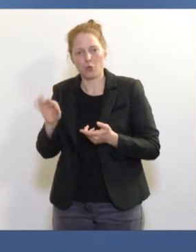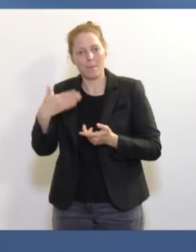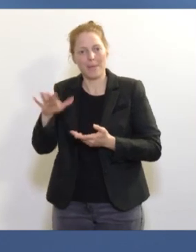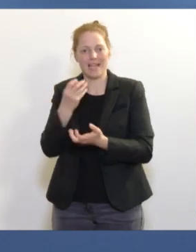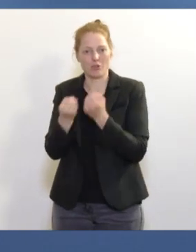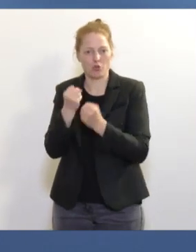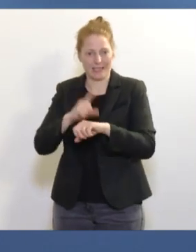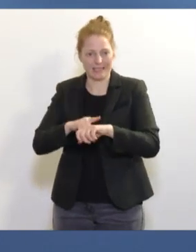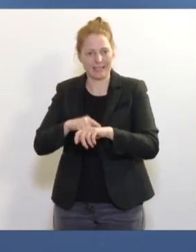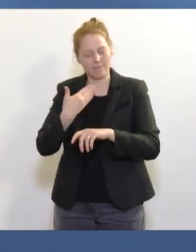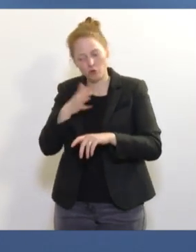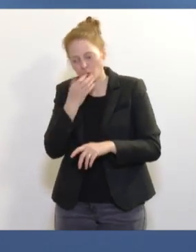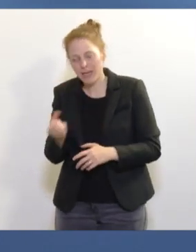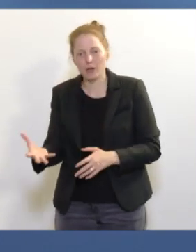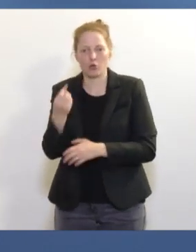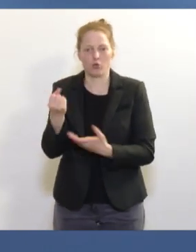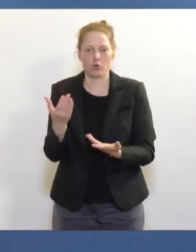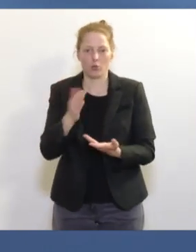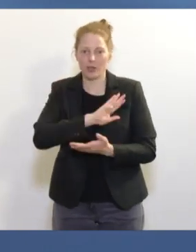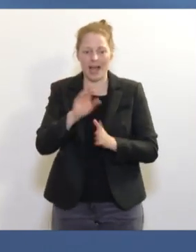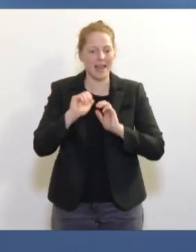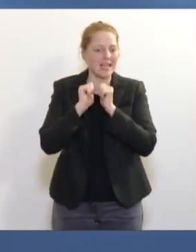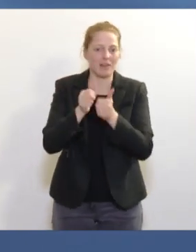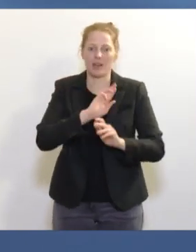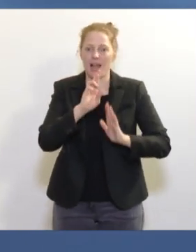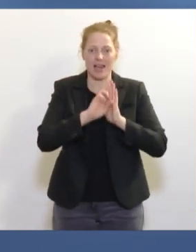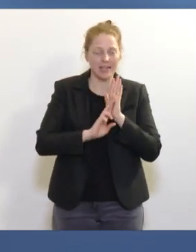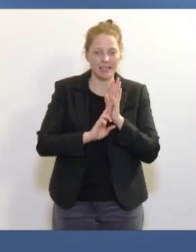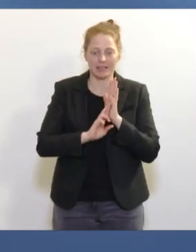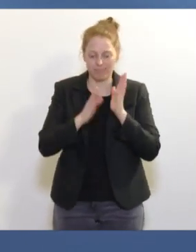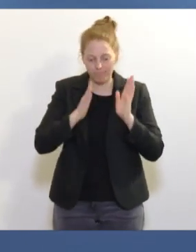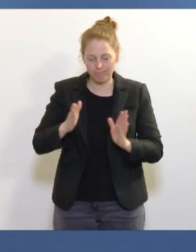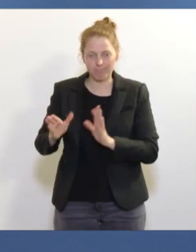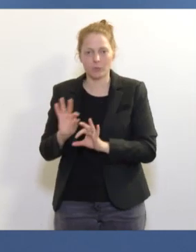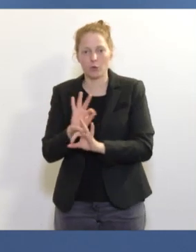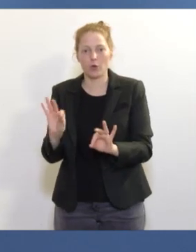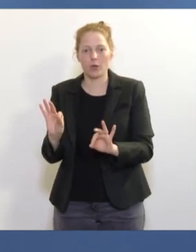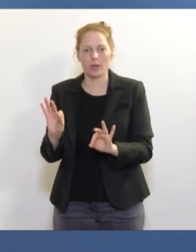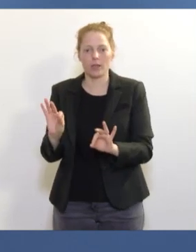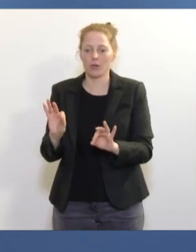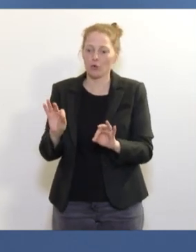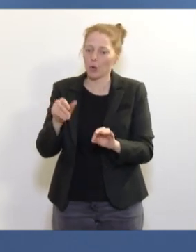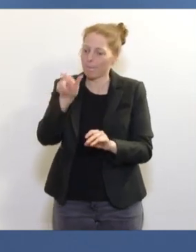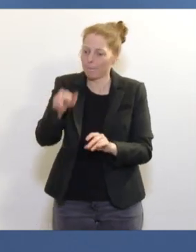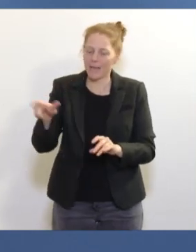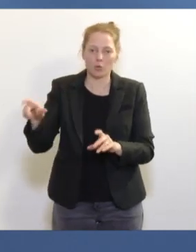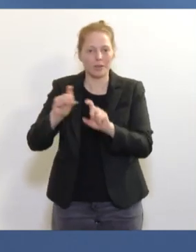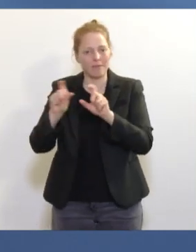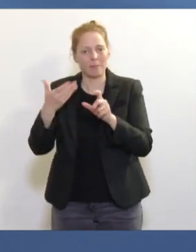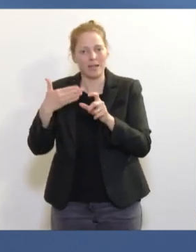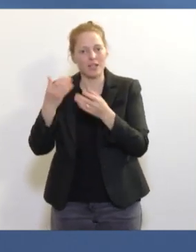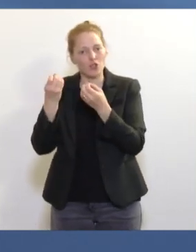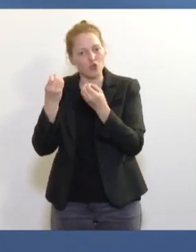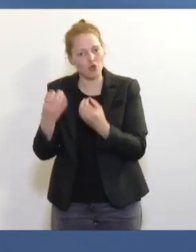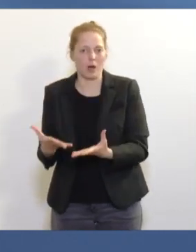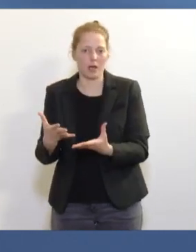Telefon an all die Gesetze, alle guten Reglemente, die wir werden hören, hauptsächlich müssen in der Richtung von den Schwestern an der Gesellschaft gehen. Und ich stelle noch